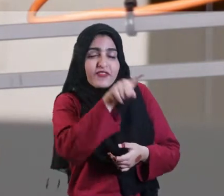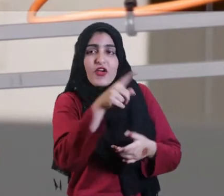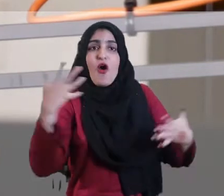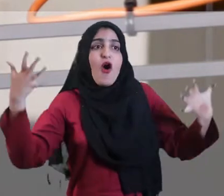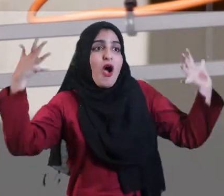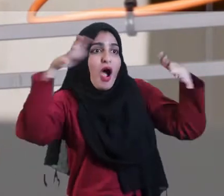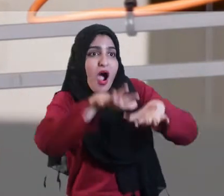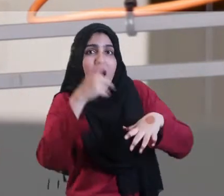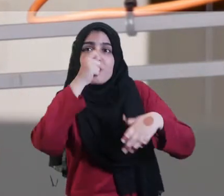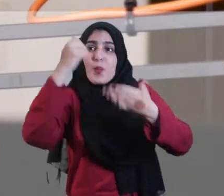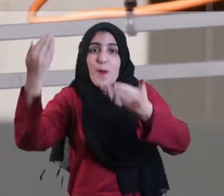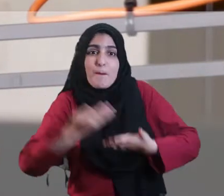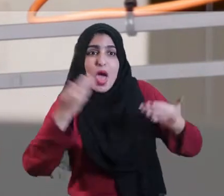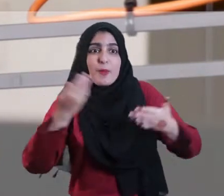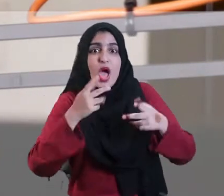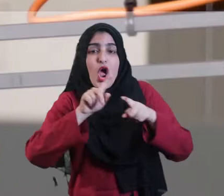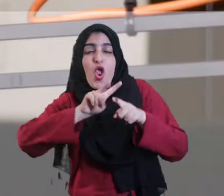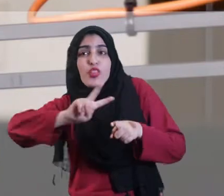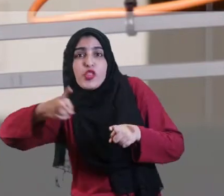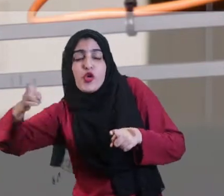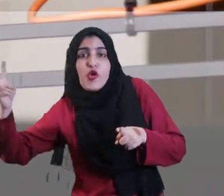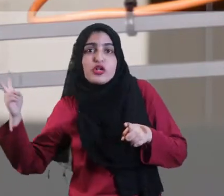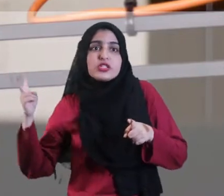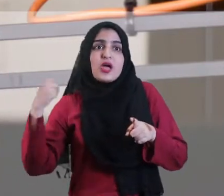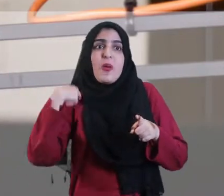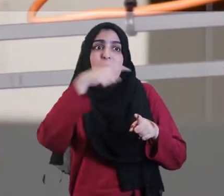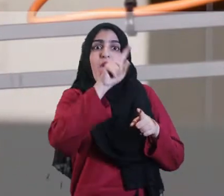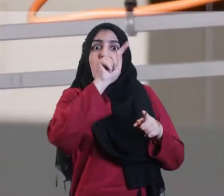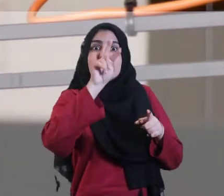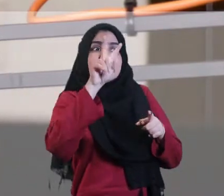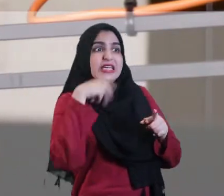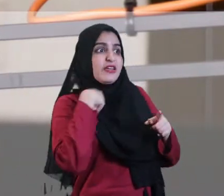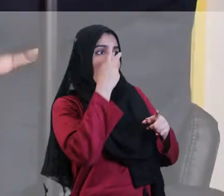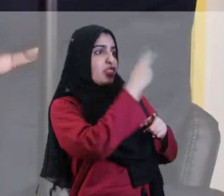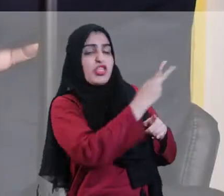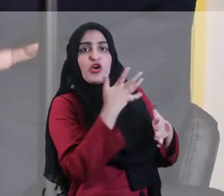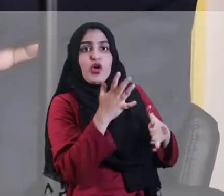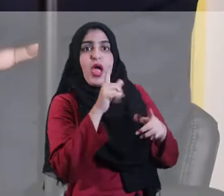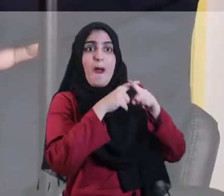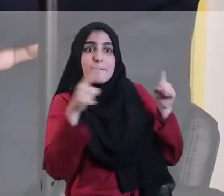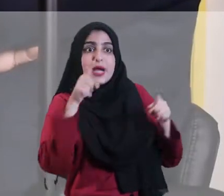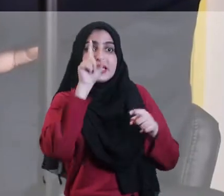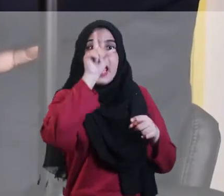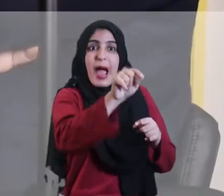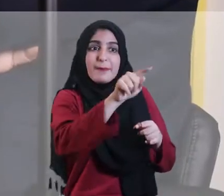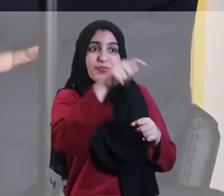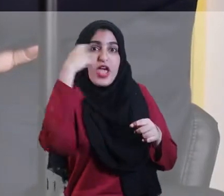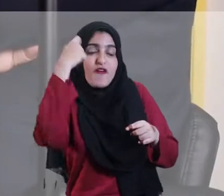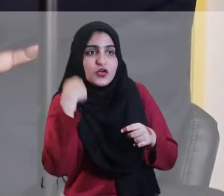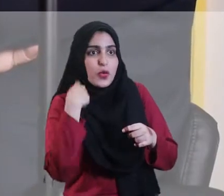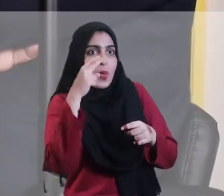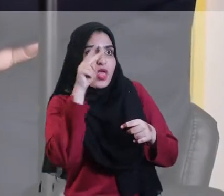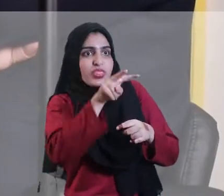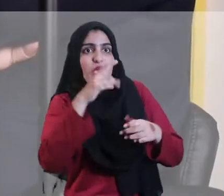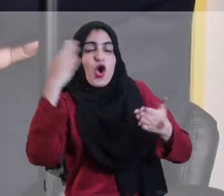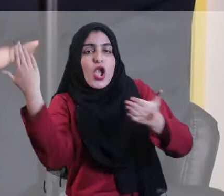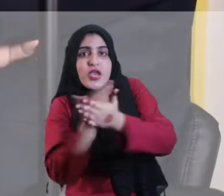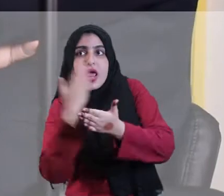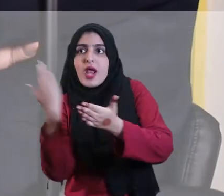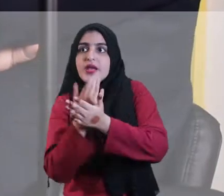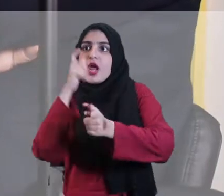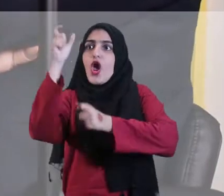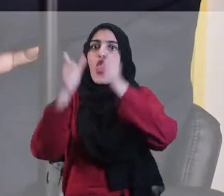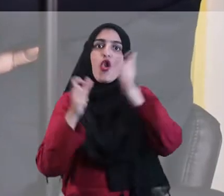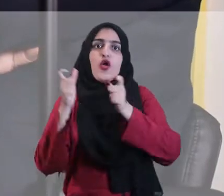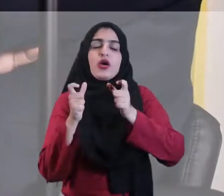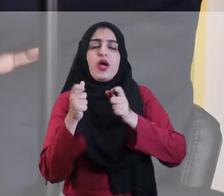Amazing हार्डवर्किंग इंडिविजुअल्स पॉन्टीफ बहाली सीरवी सीरवी अशोक लीलैंड मशाल की वैलिडिटी डेट डाइटिंग की